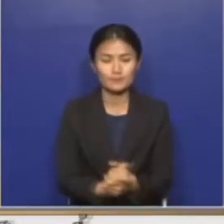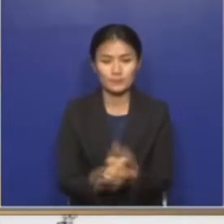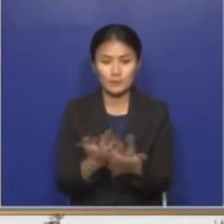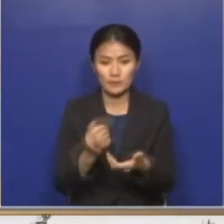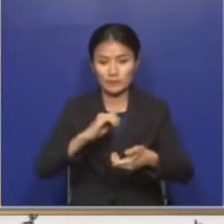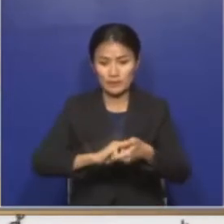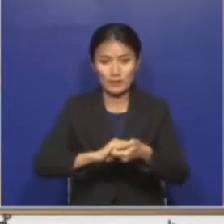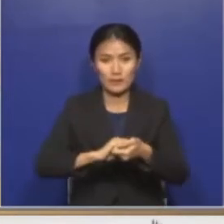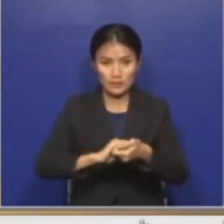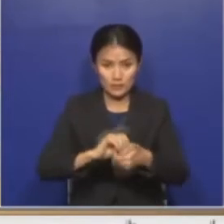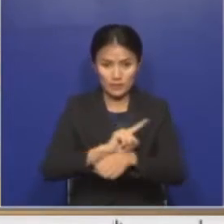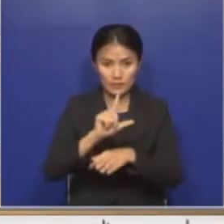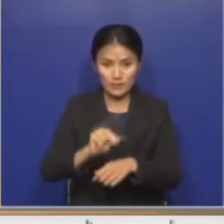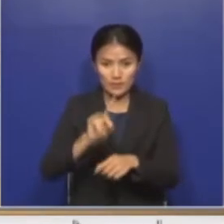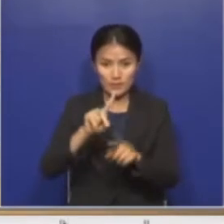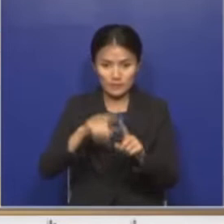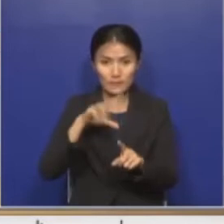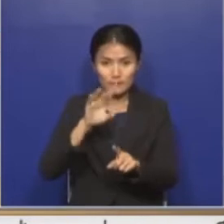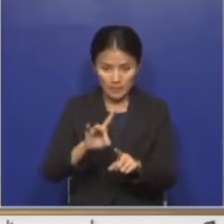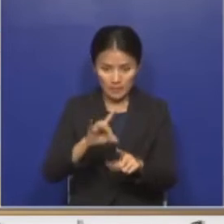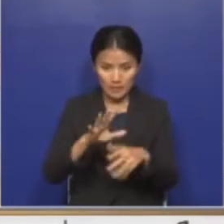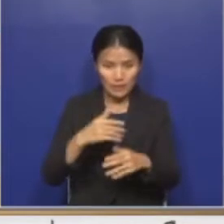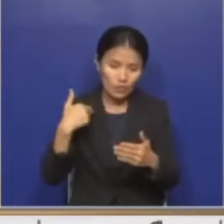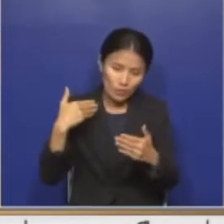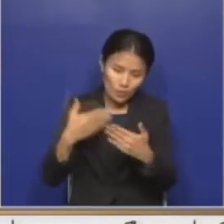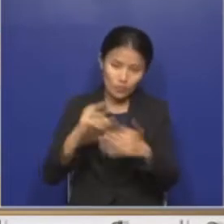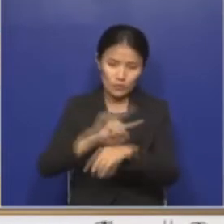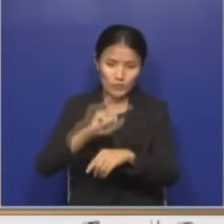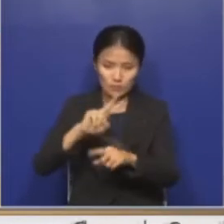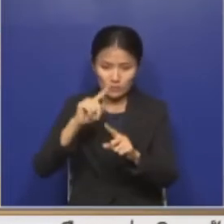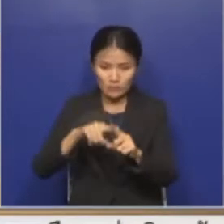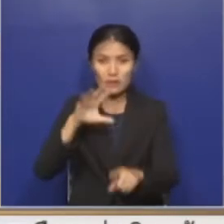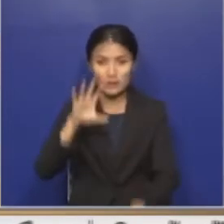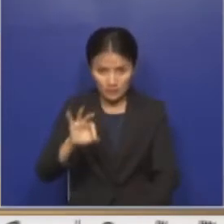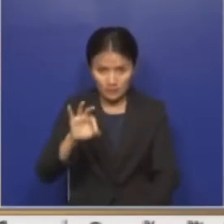สัญญาวันที่ 31สิงหาคมเพราะถึงวันที่ 2กันยาครับ